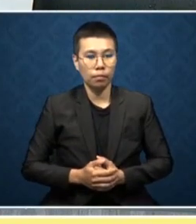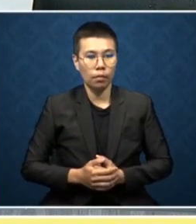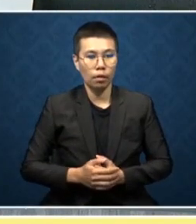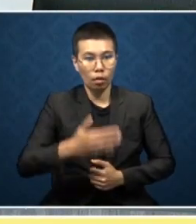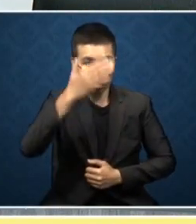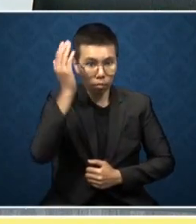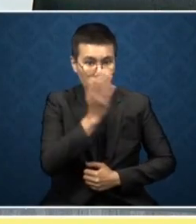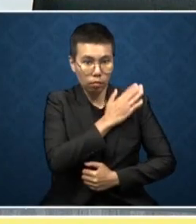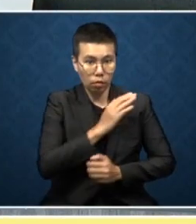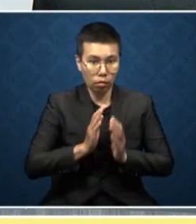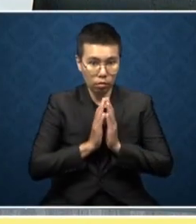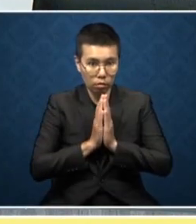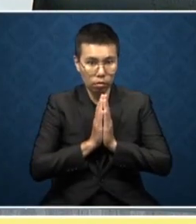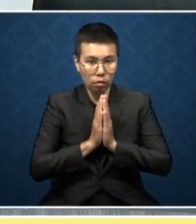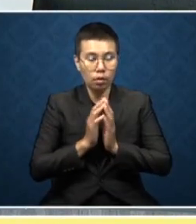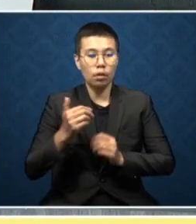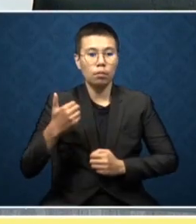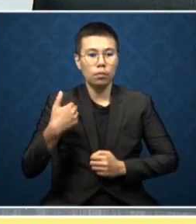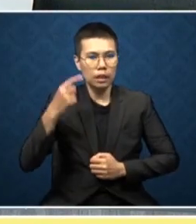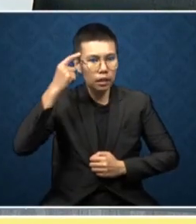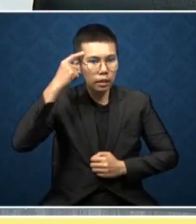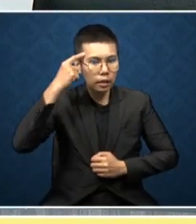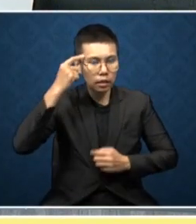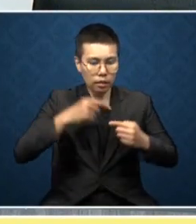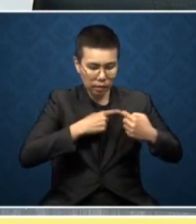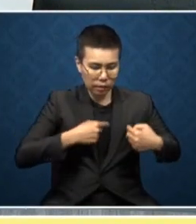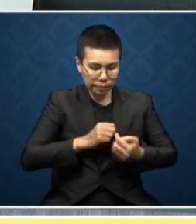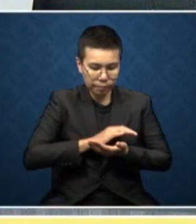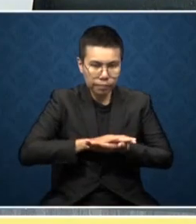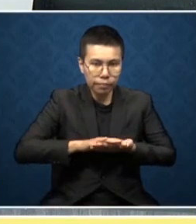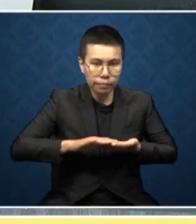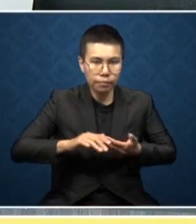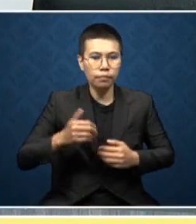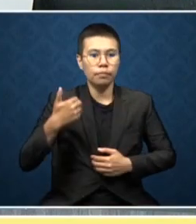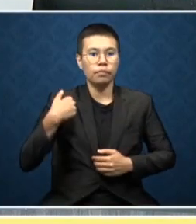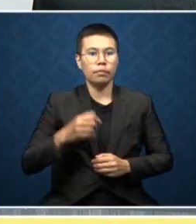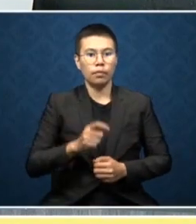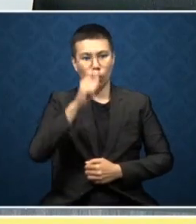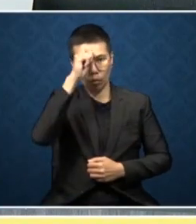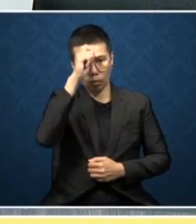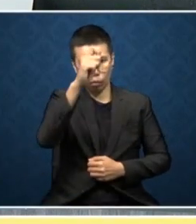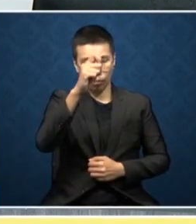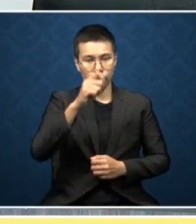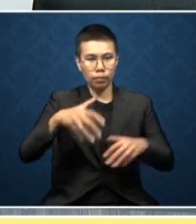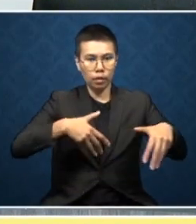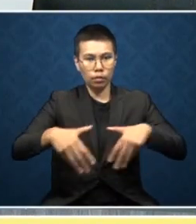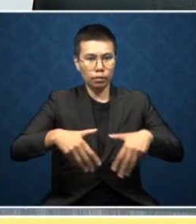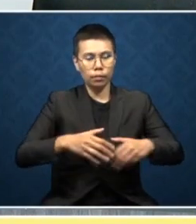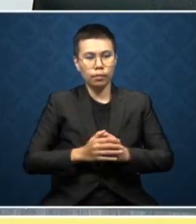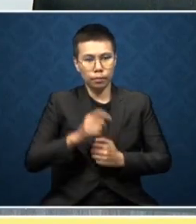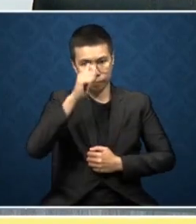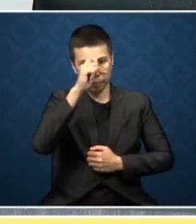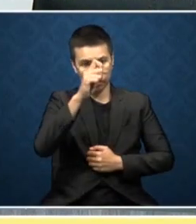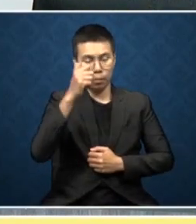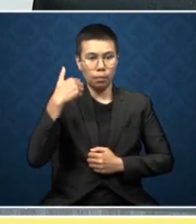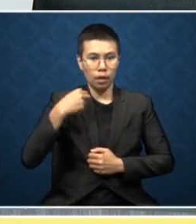สงฆ์ให้เป็นผู้มีศีลบริสุทธิ์เป็นผู้ที่ให้ประชาชนศรัทธาเคารพมีหลัก